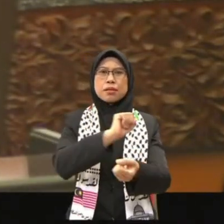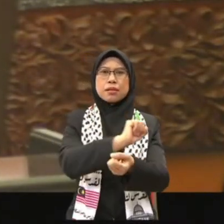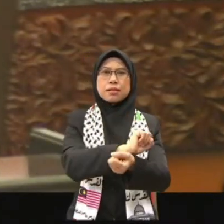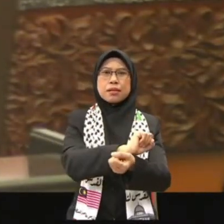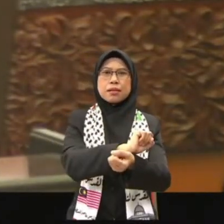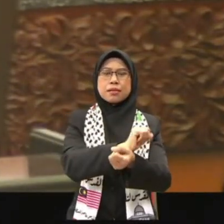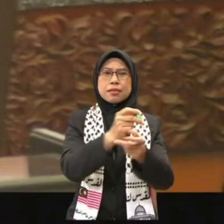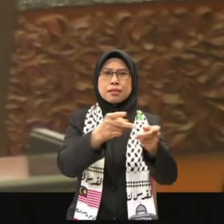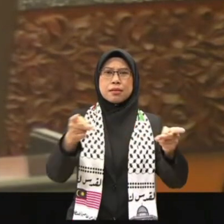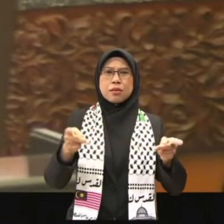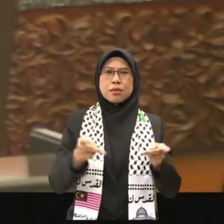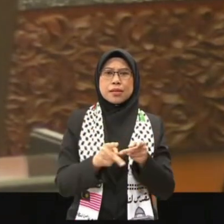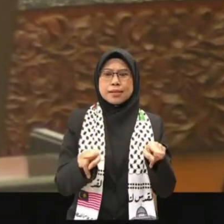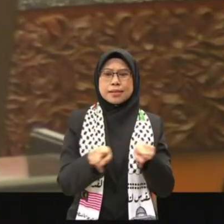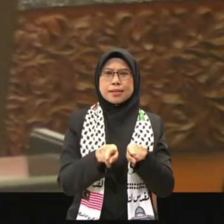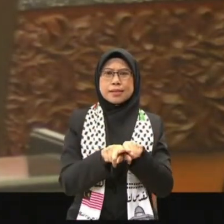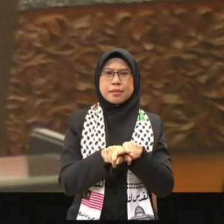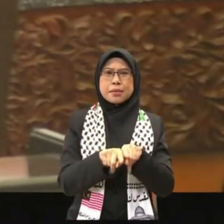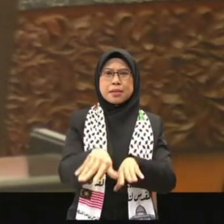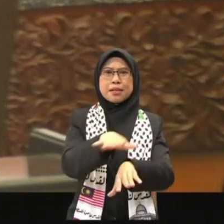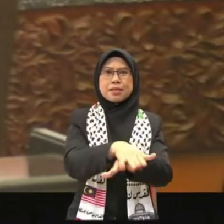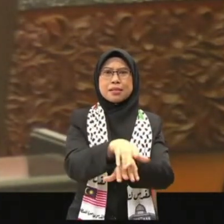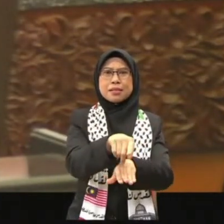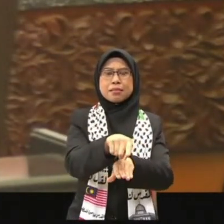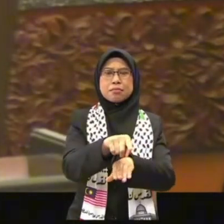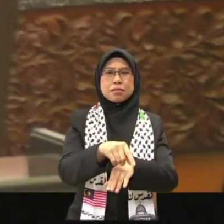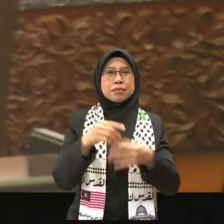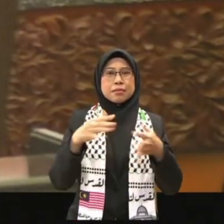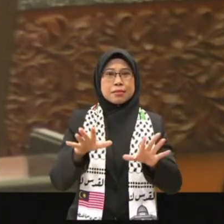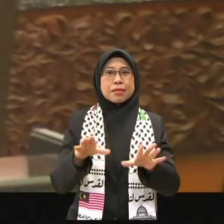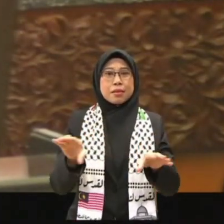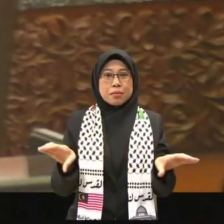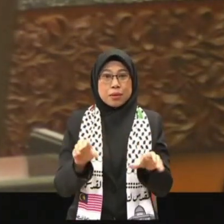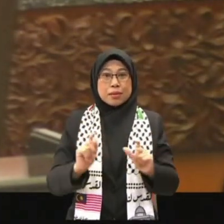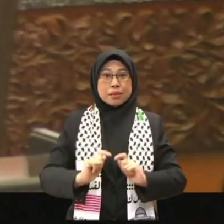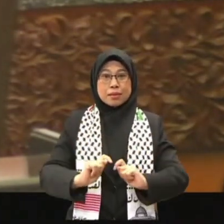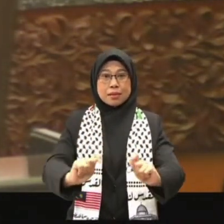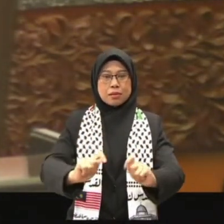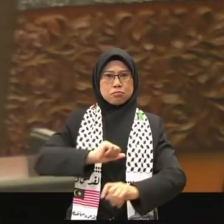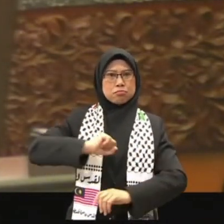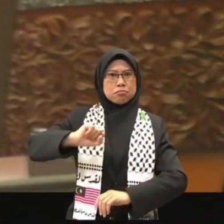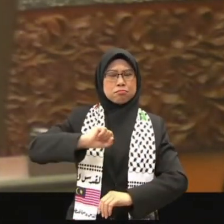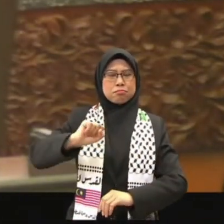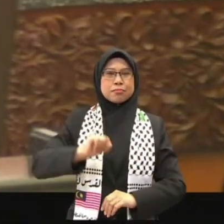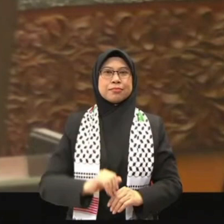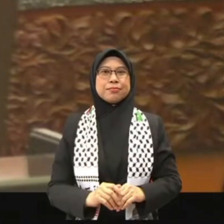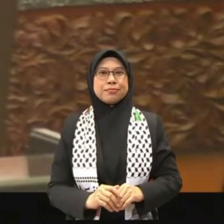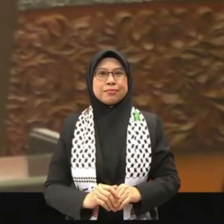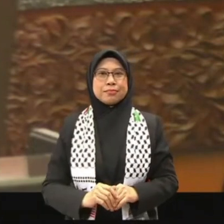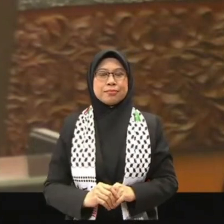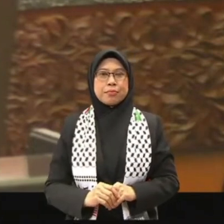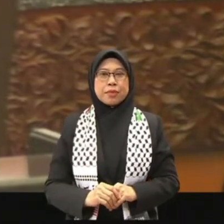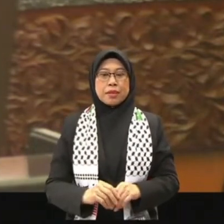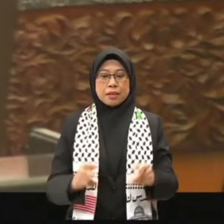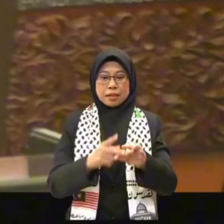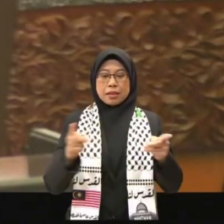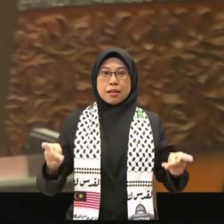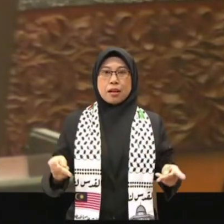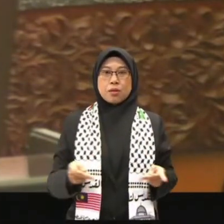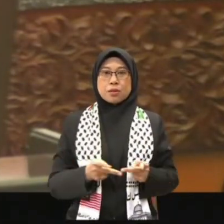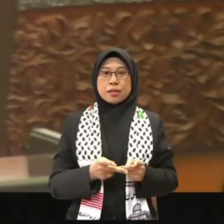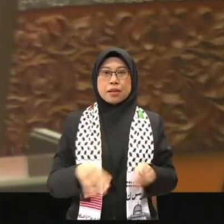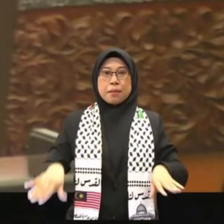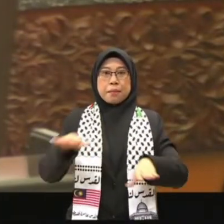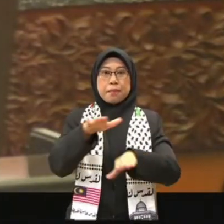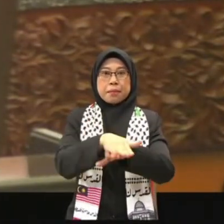bertindih. Saya ingin tahu apakah kita telah ambil apa-apa tindakan untuk protes. Yang keduanya, ini adalah kawasan bertindih, tapi